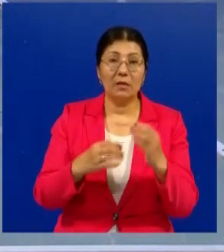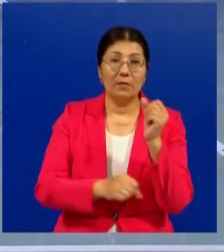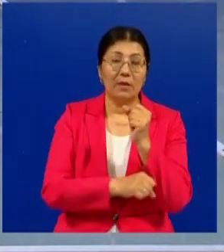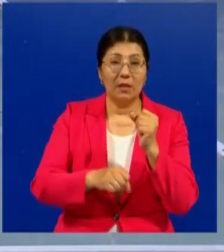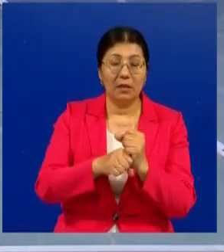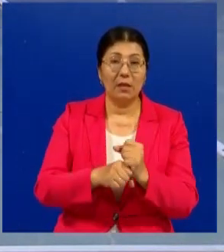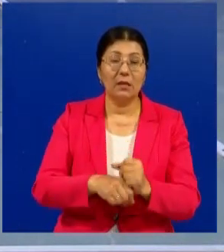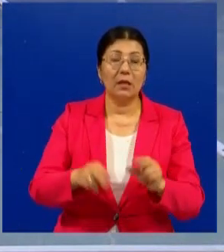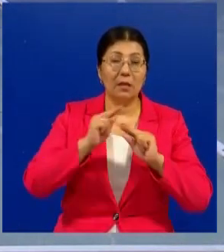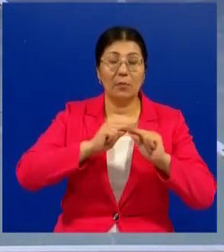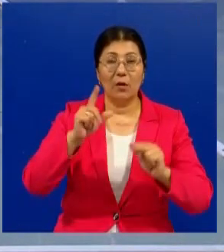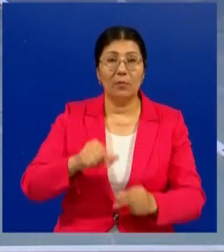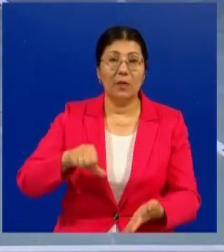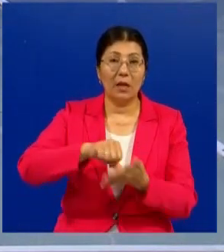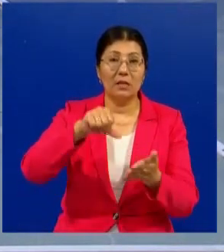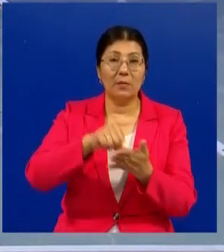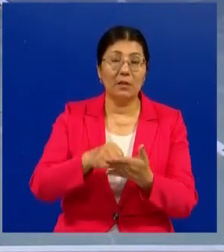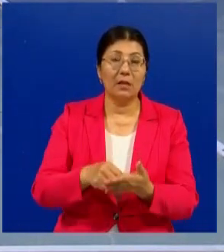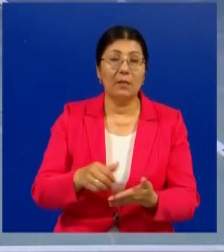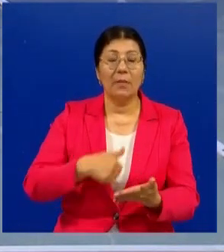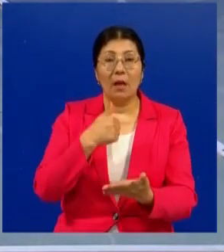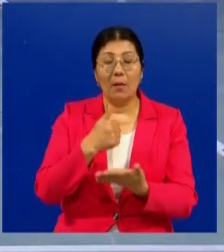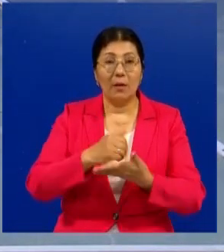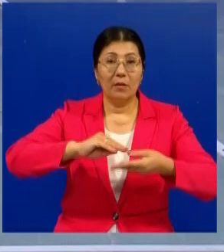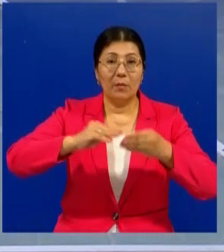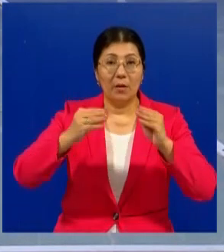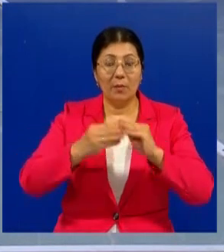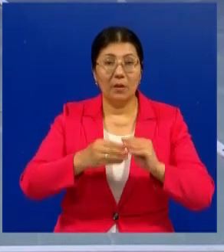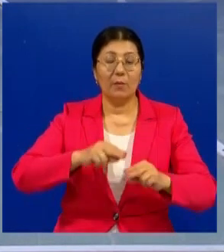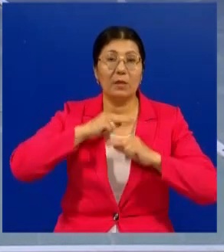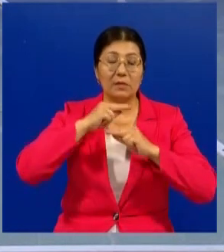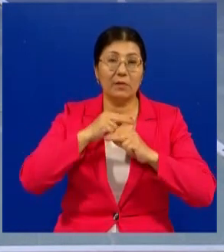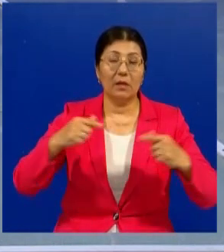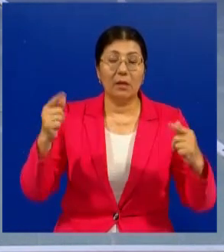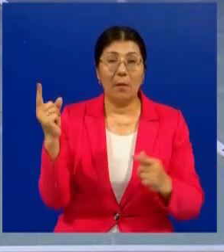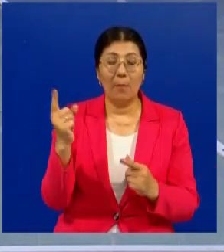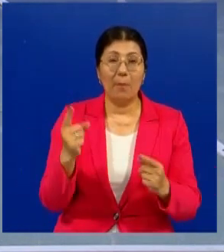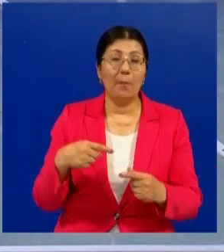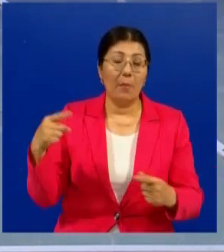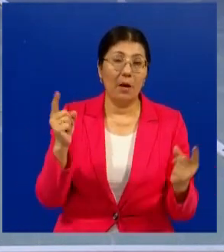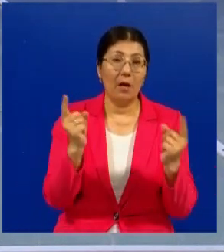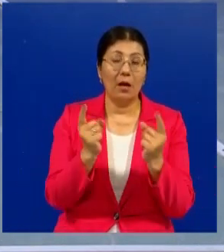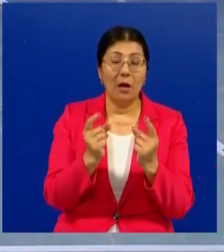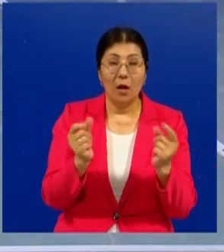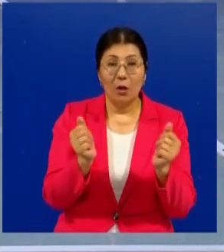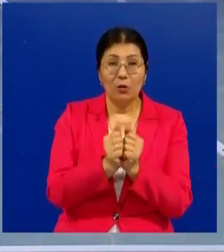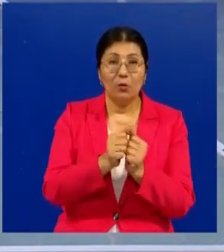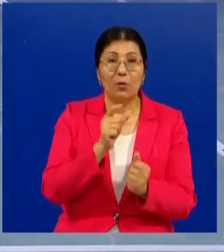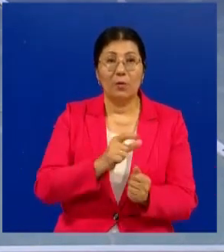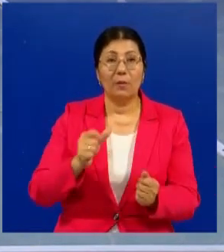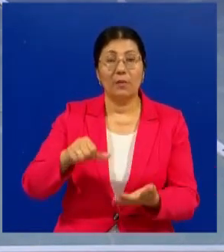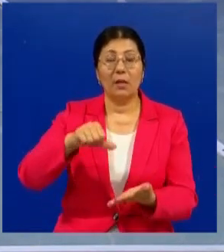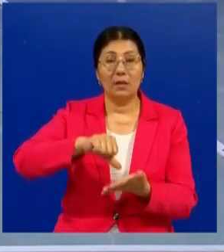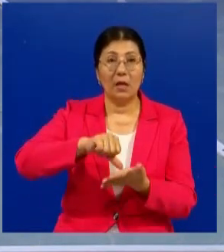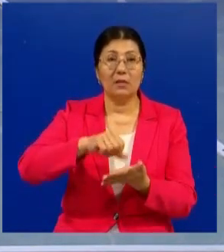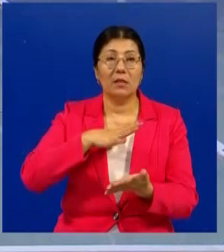мұғалімдер қатысты. Бір сөзбен айтқанда, қоғамның өзекті мәселелеріне бей-жай қарамайтын мыңға жуық белсенді жиналды. Отбасы әрбір